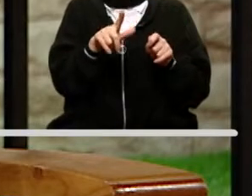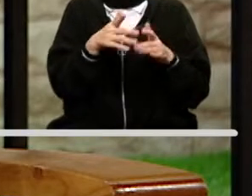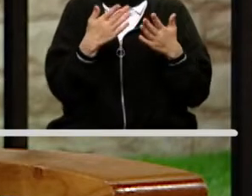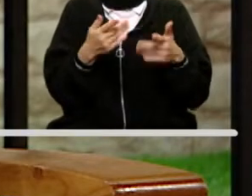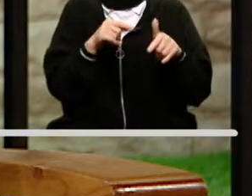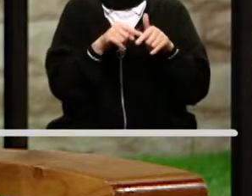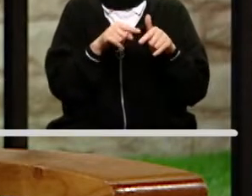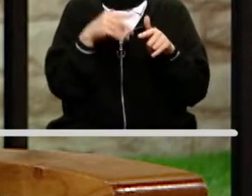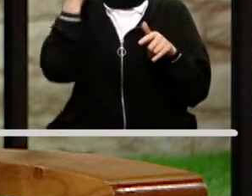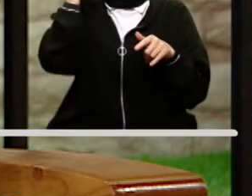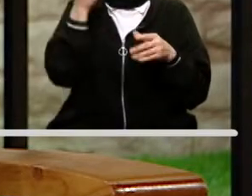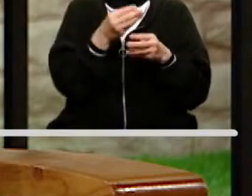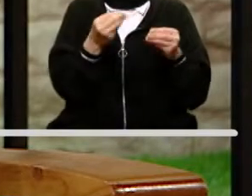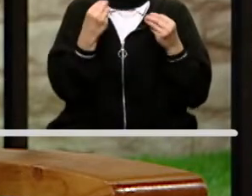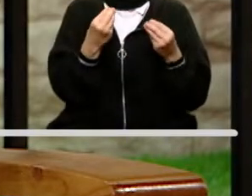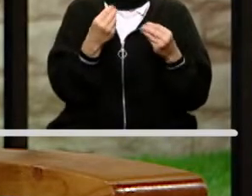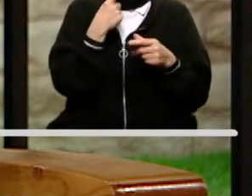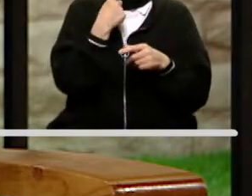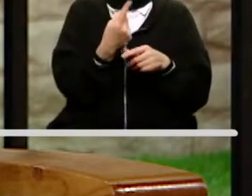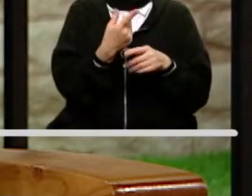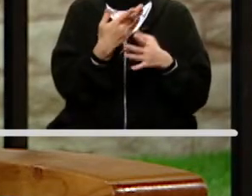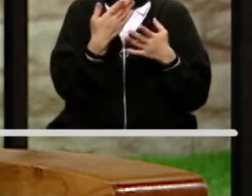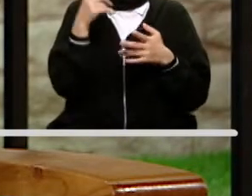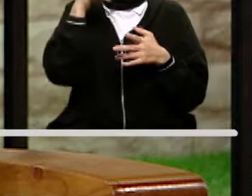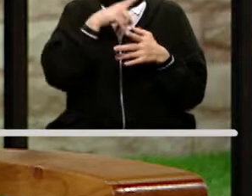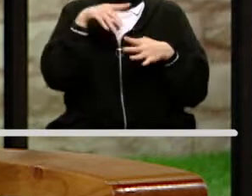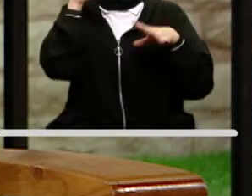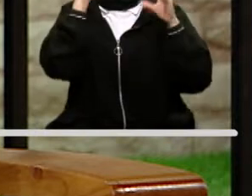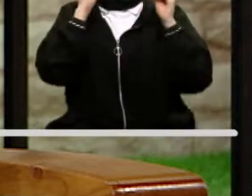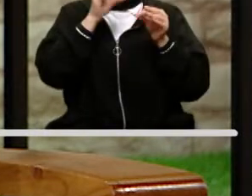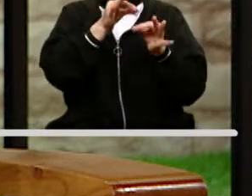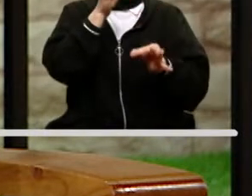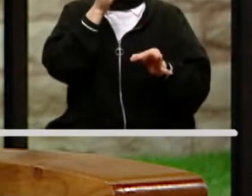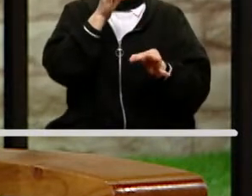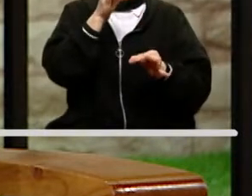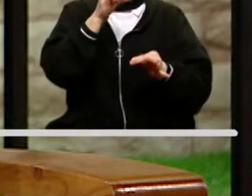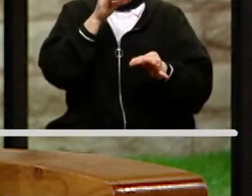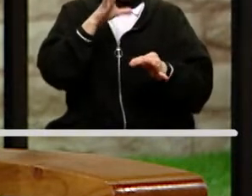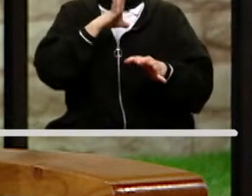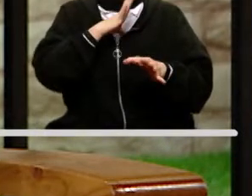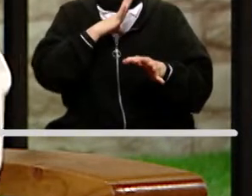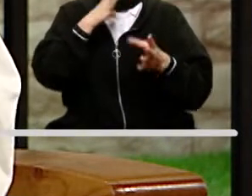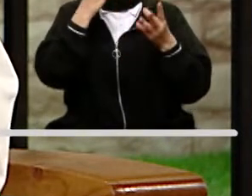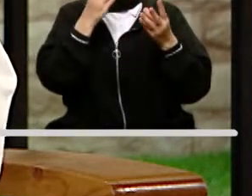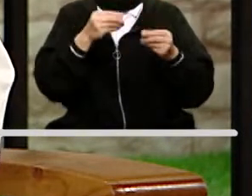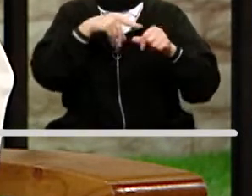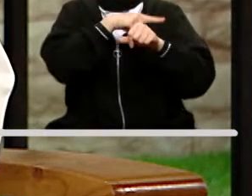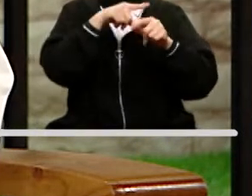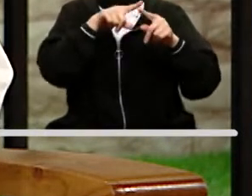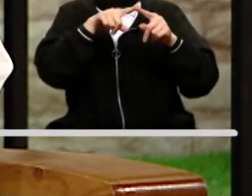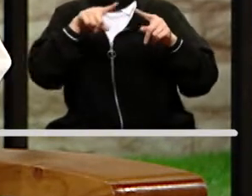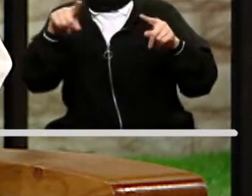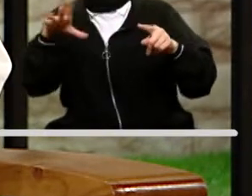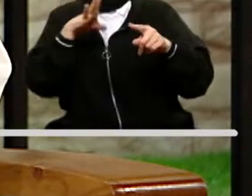güzel zaten dile getirmiş anlattığınız kadarıyla. Çünkü öğrenme insanoğlu var olduğundan beri var. Beşikten mezara kadar ne yapıyoruz?